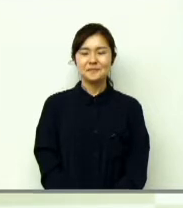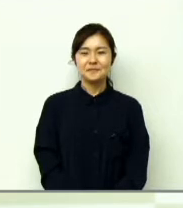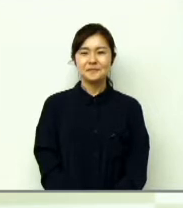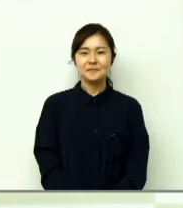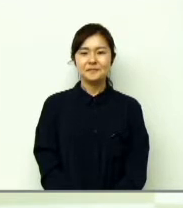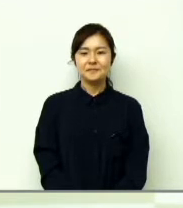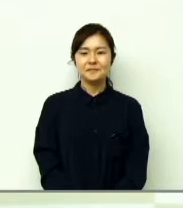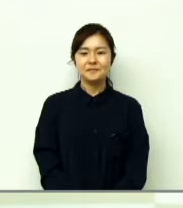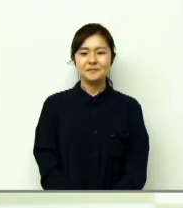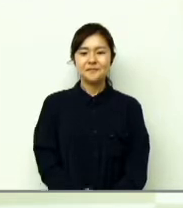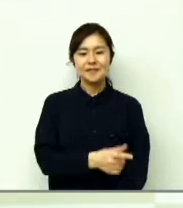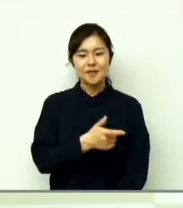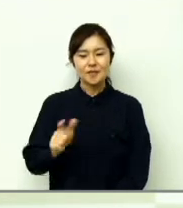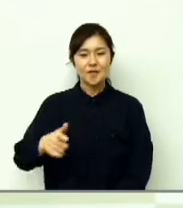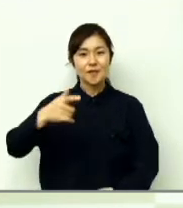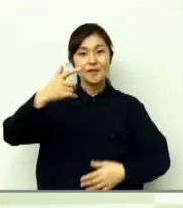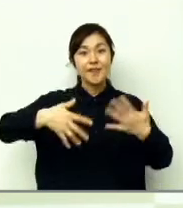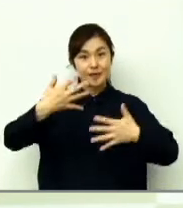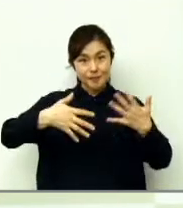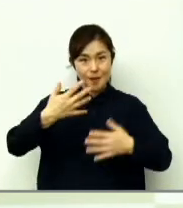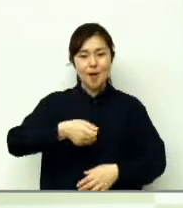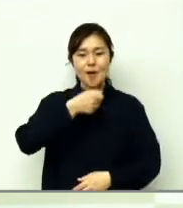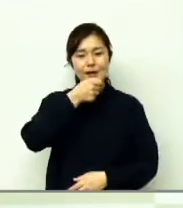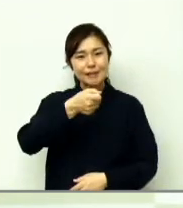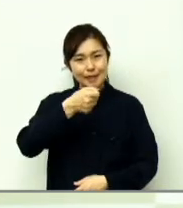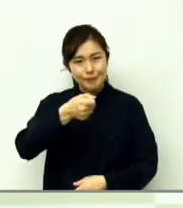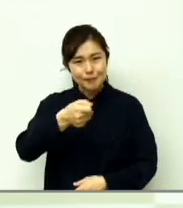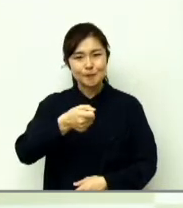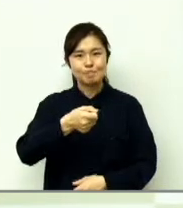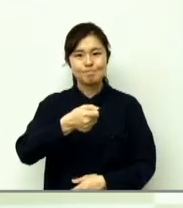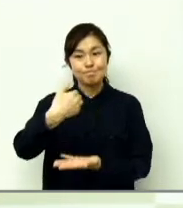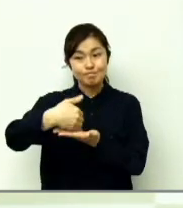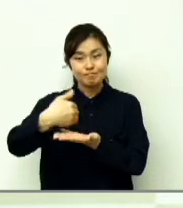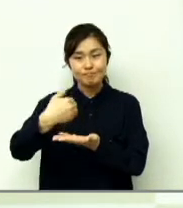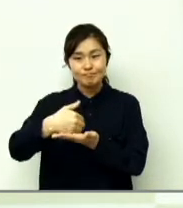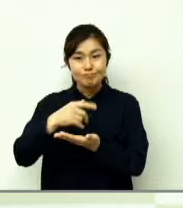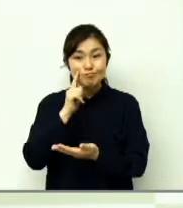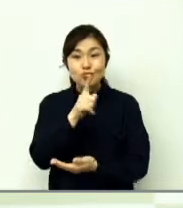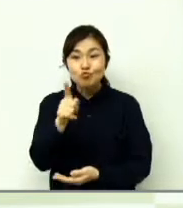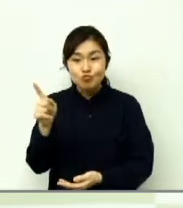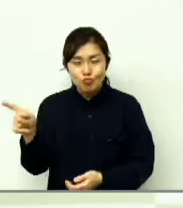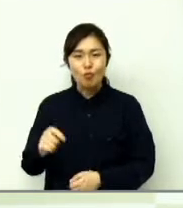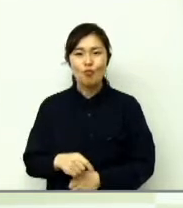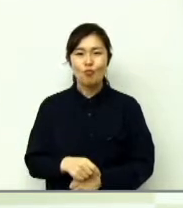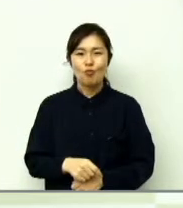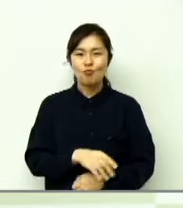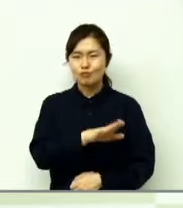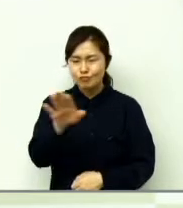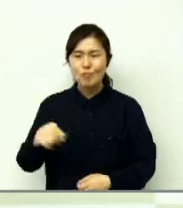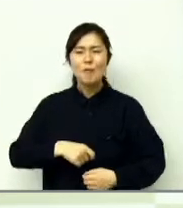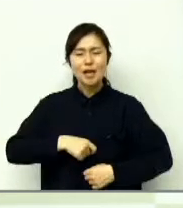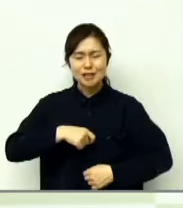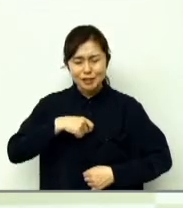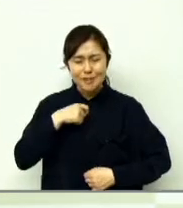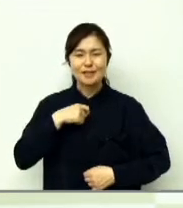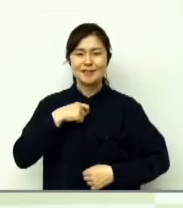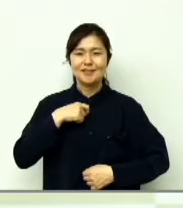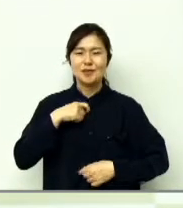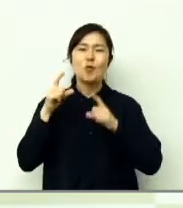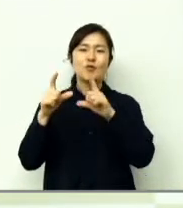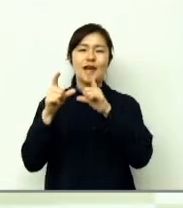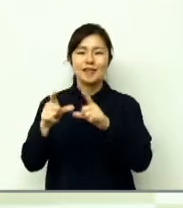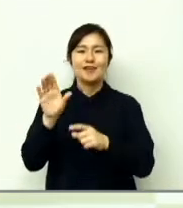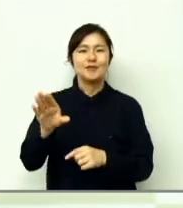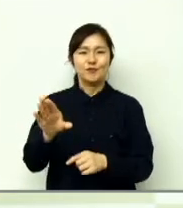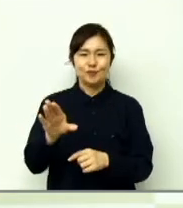テレビ等でインタビューのね、お話なんかを聞いても非常にまあ真面目に答えてくれたりですね、まあ、厳粛